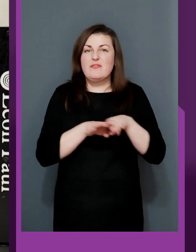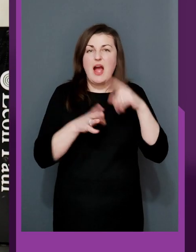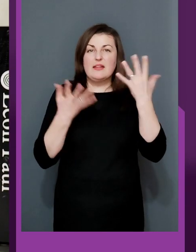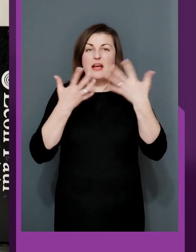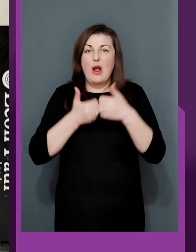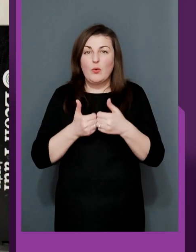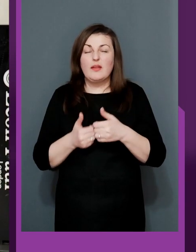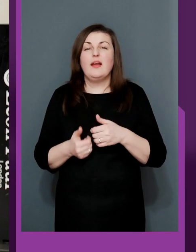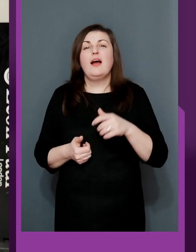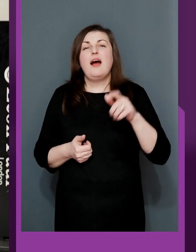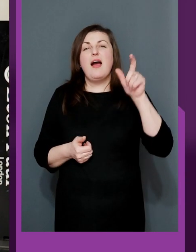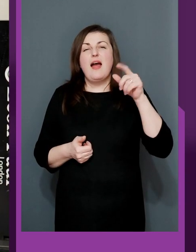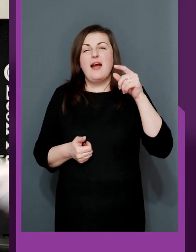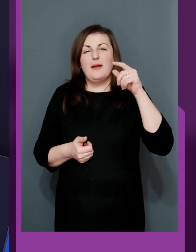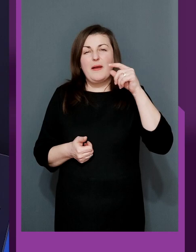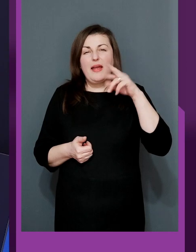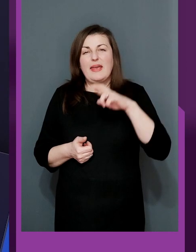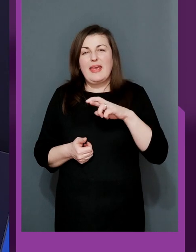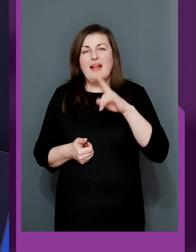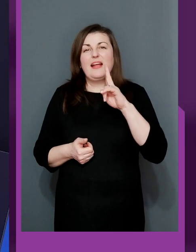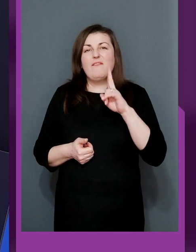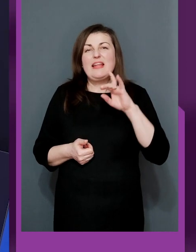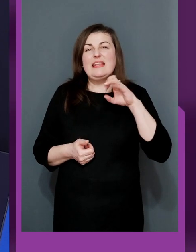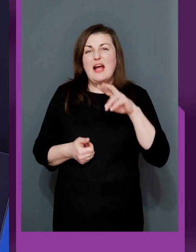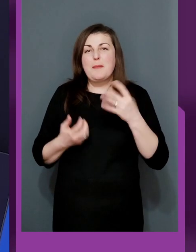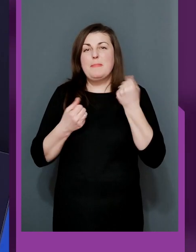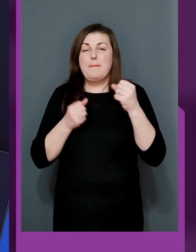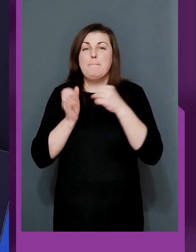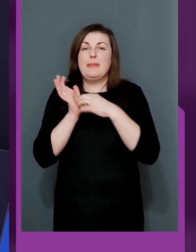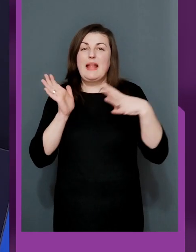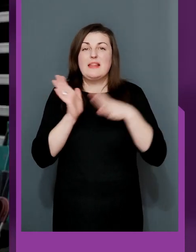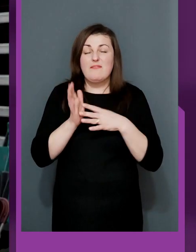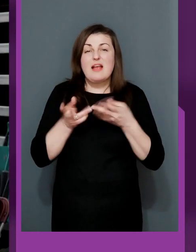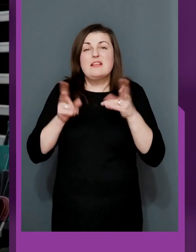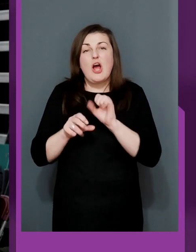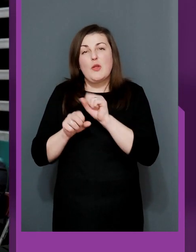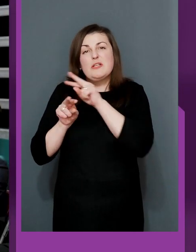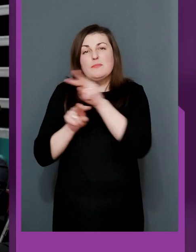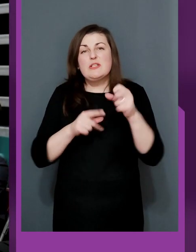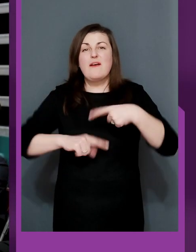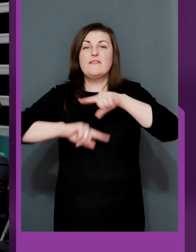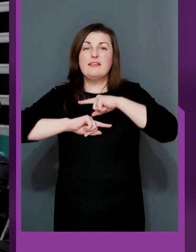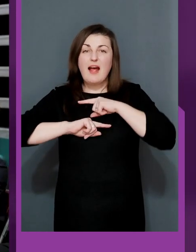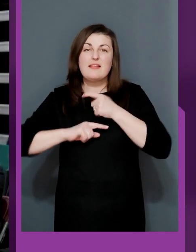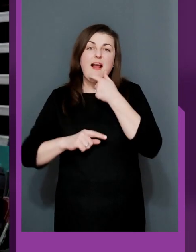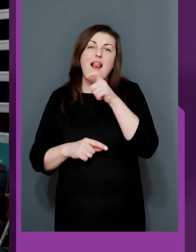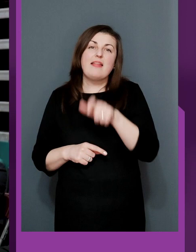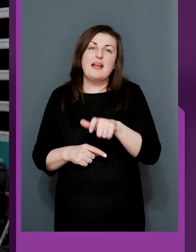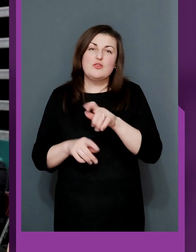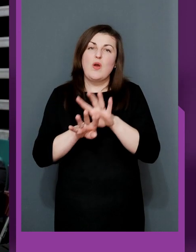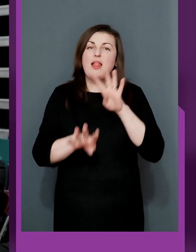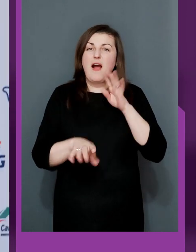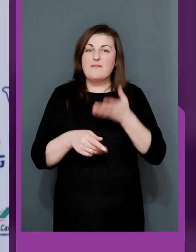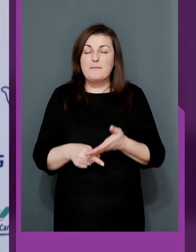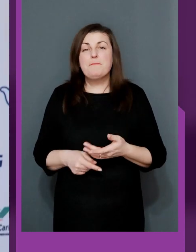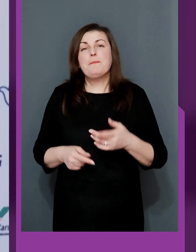рахунок янквантян переміг 15:9 залишивши Артема спостерігати за фіналом з демчуком з глядацької